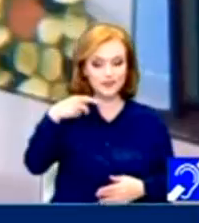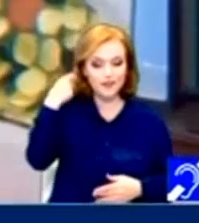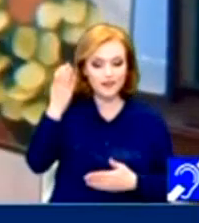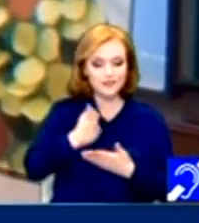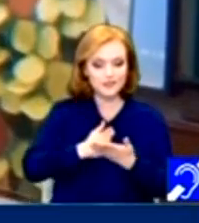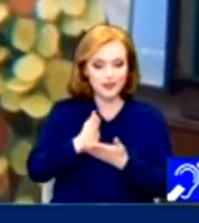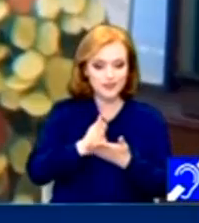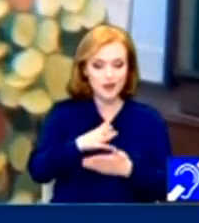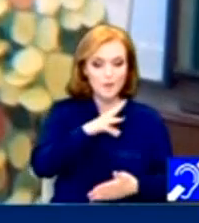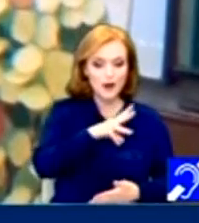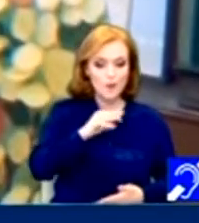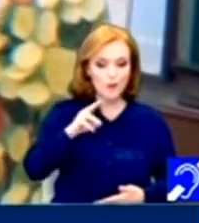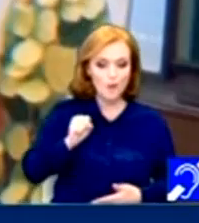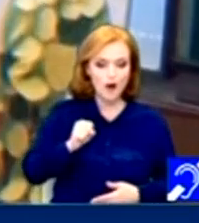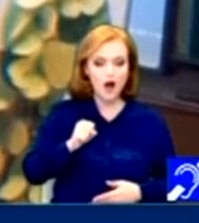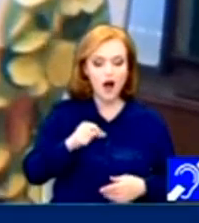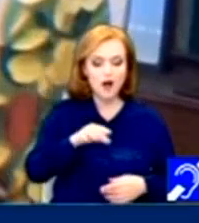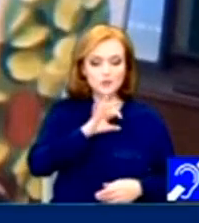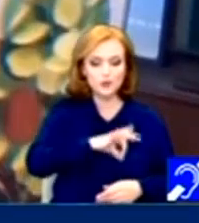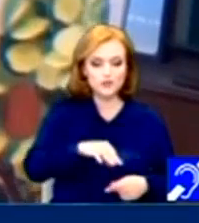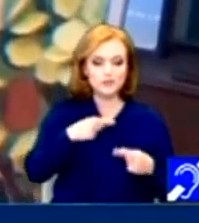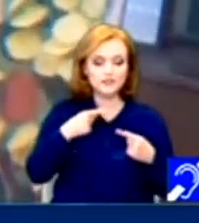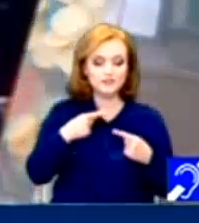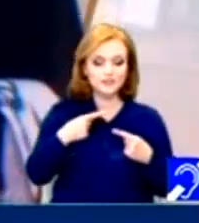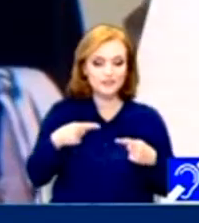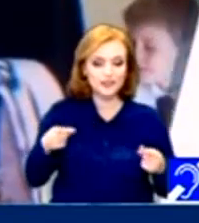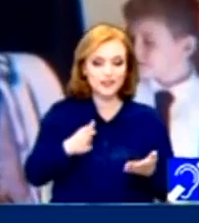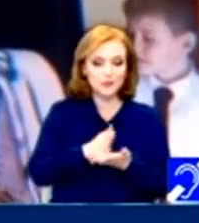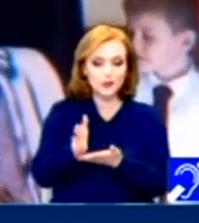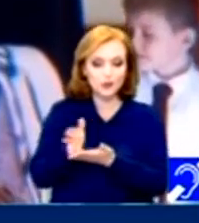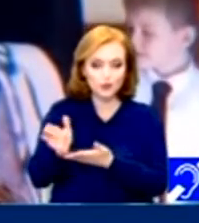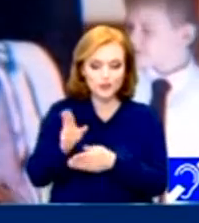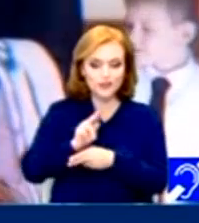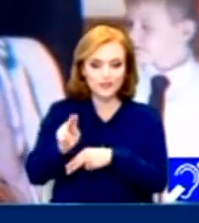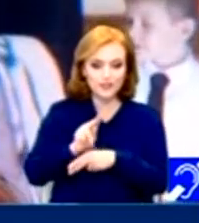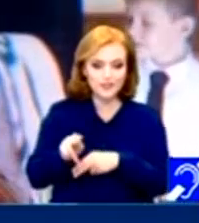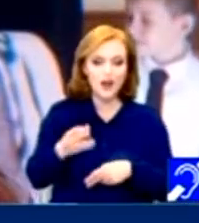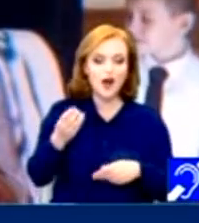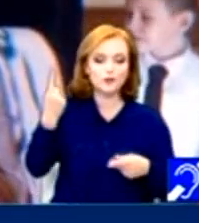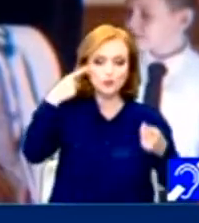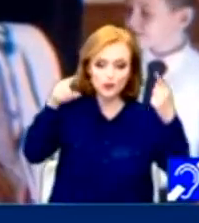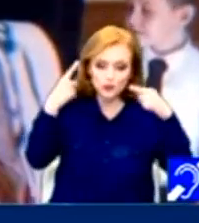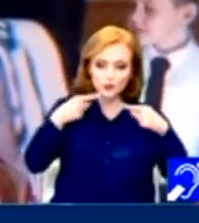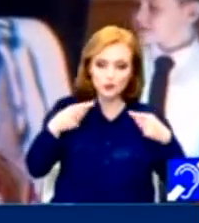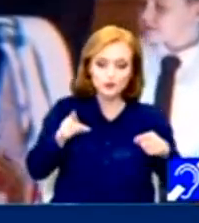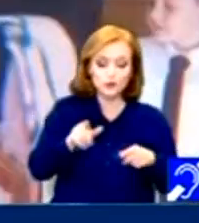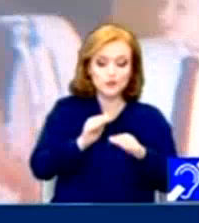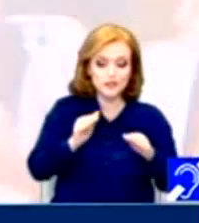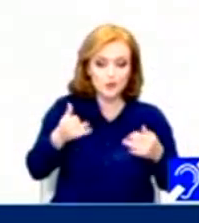experiență, Maria Popa a folosit toate metodele didactice învățate și a inventat altele pentru a-i surprinde pe